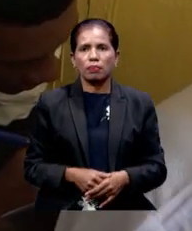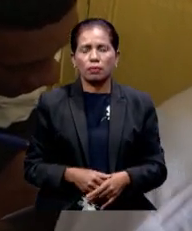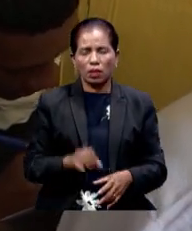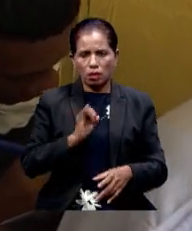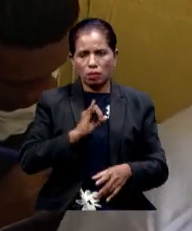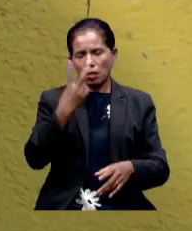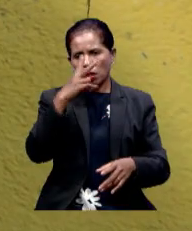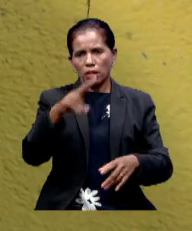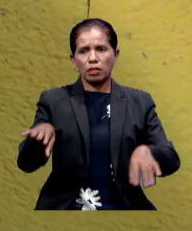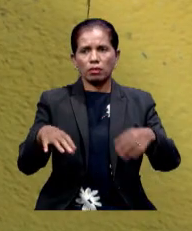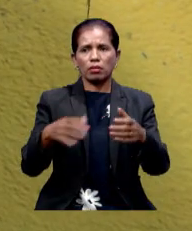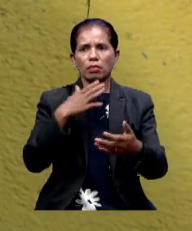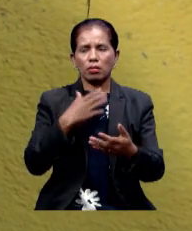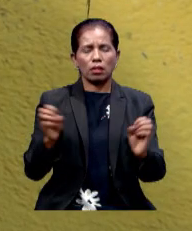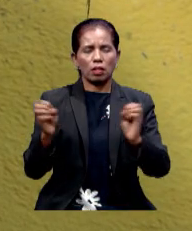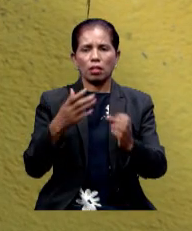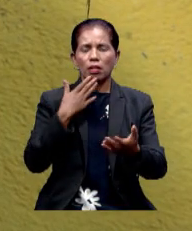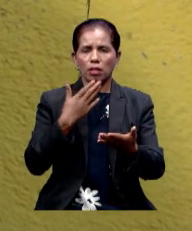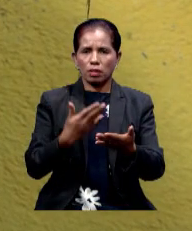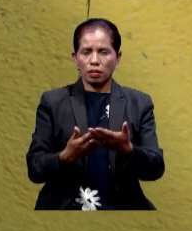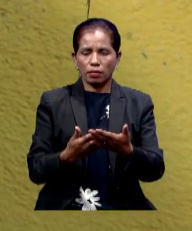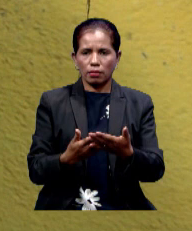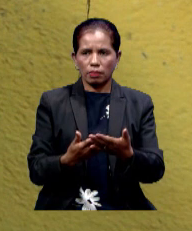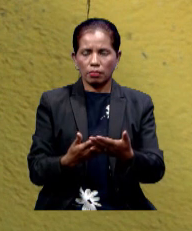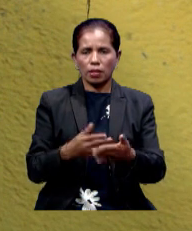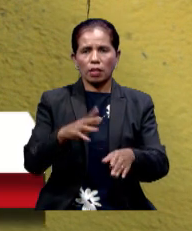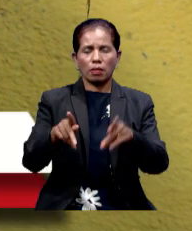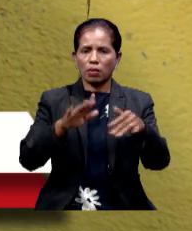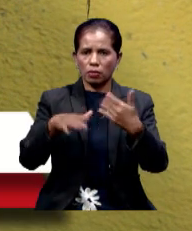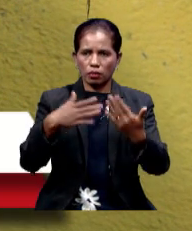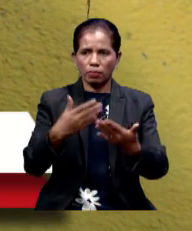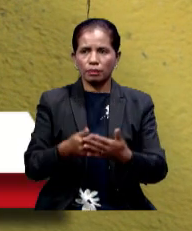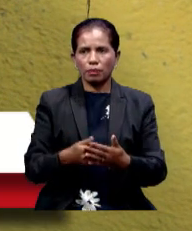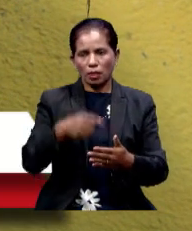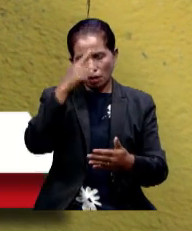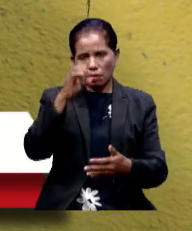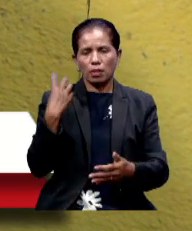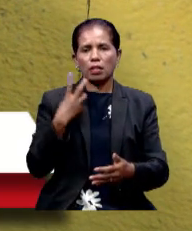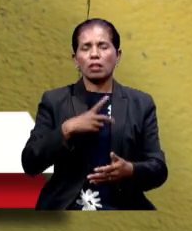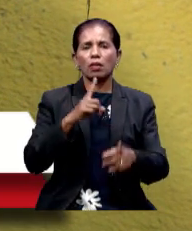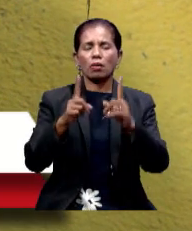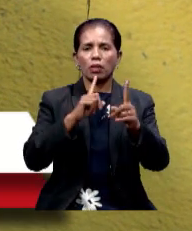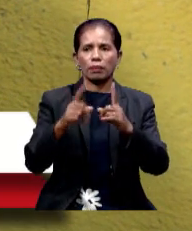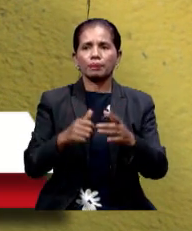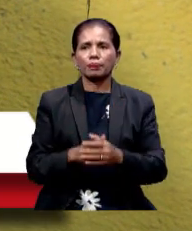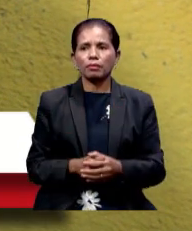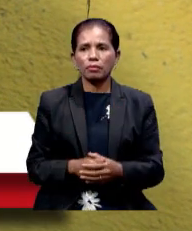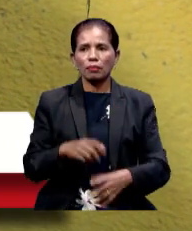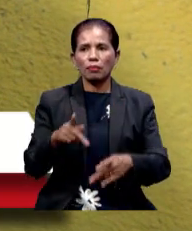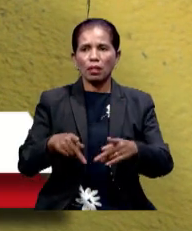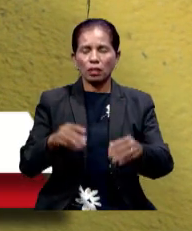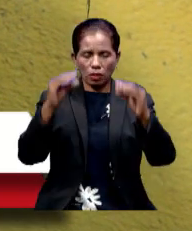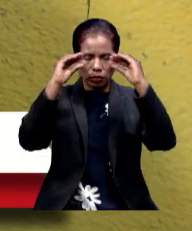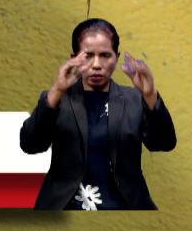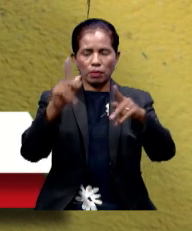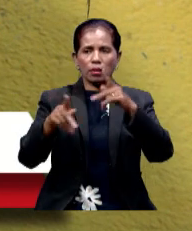ne, ladun be benefício a cidadão Timor-Leste. Tamaan saya untuk kualiti sih, mana lebih ke atau edukasi mana lebih dia